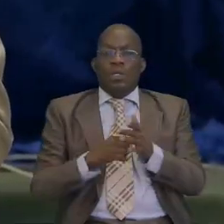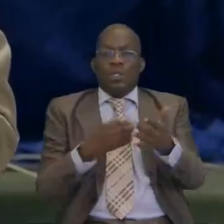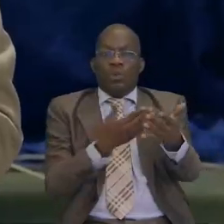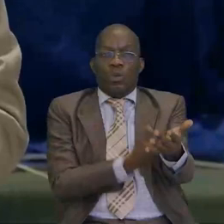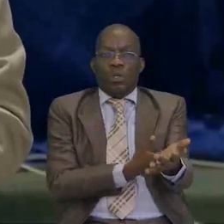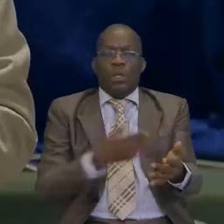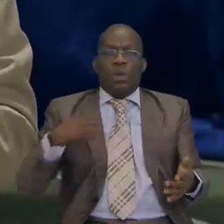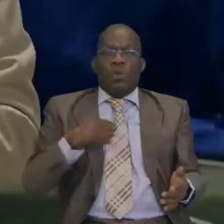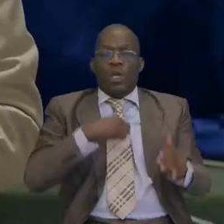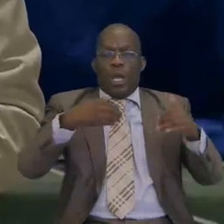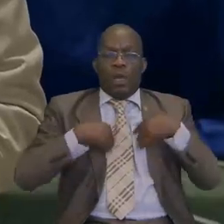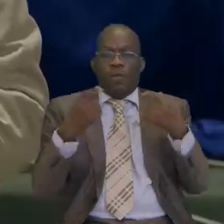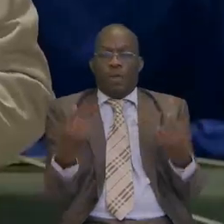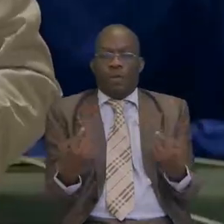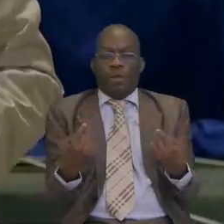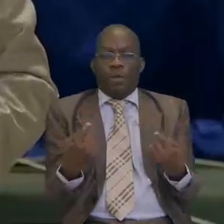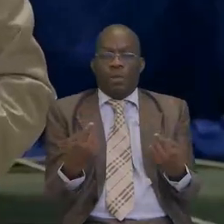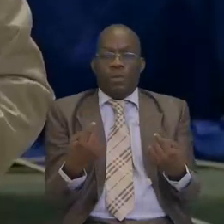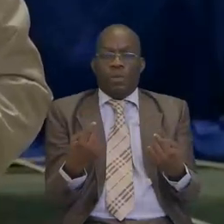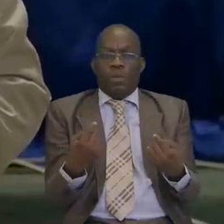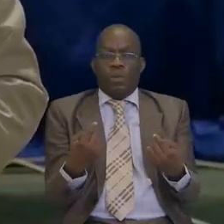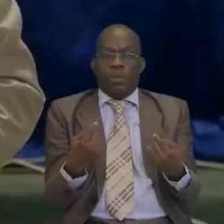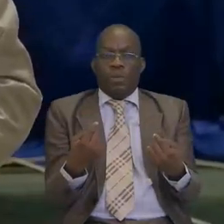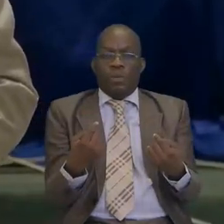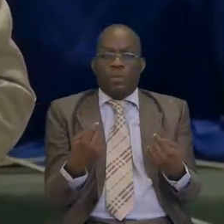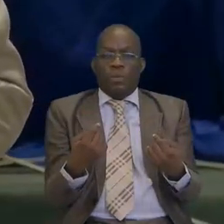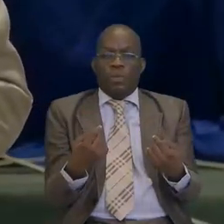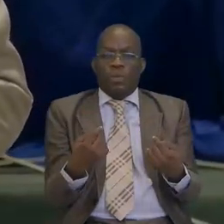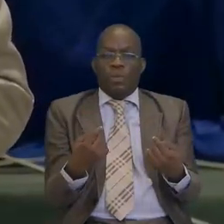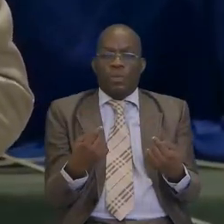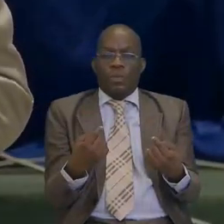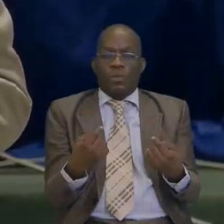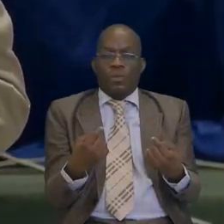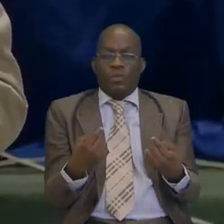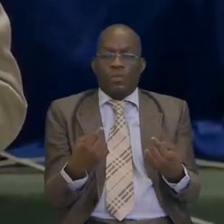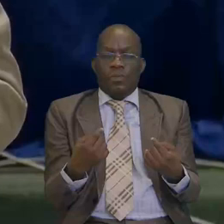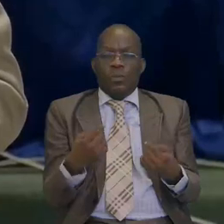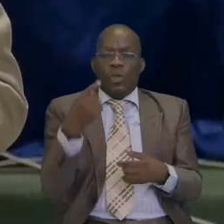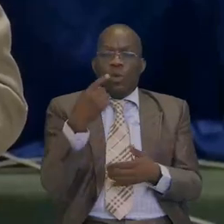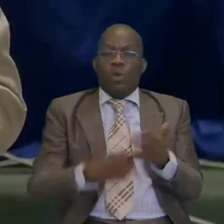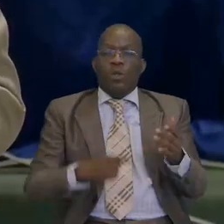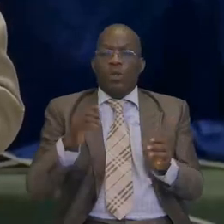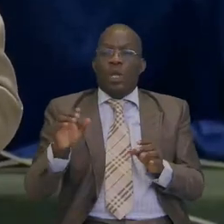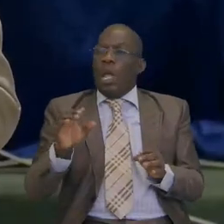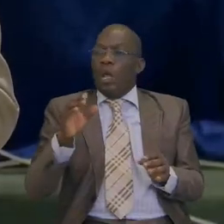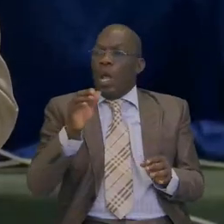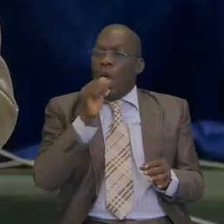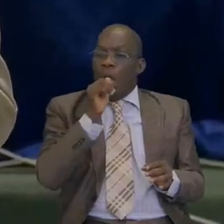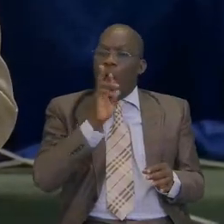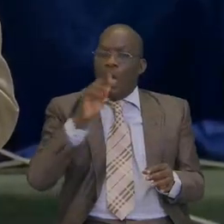nous sommes venus. J'ai dit, nous sommes venus. Qu'est-ce que nous allons avoir?